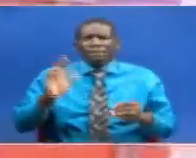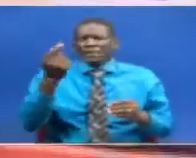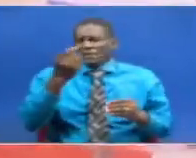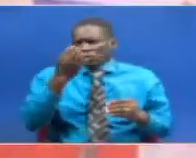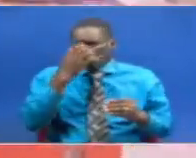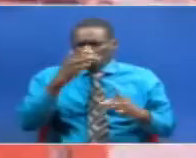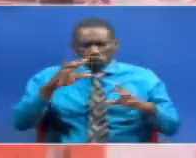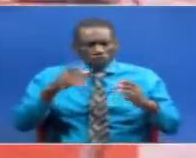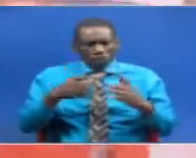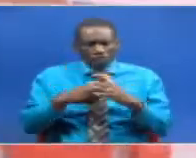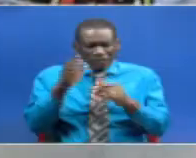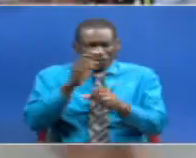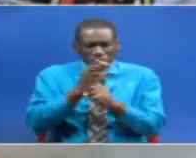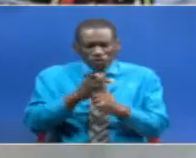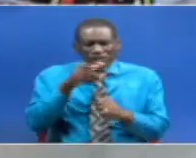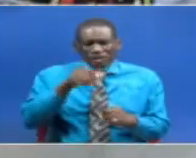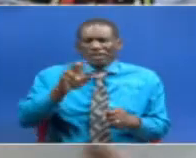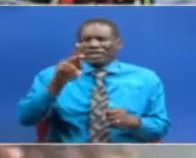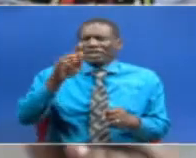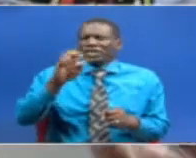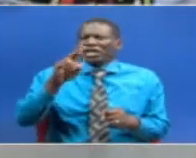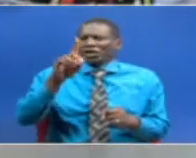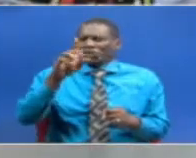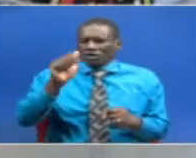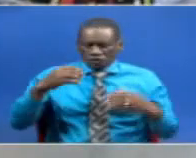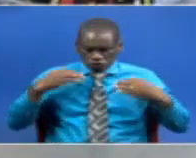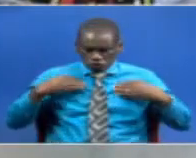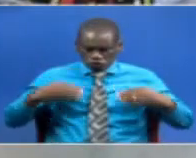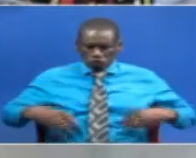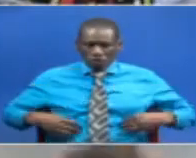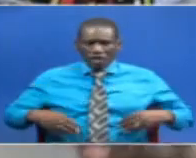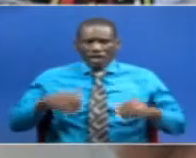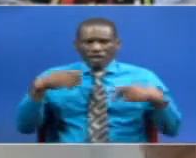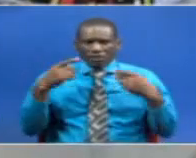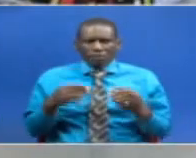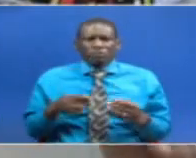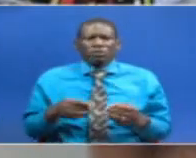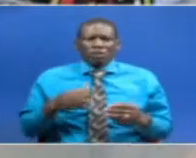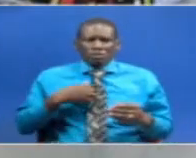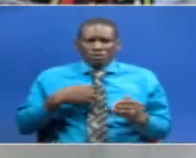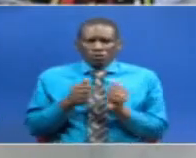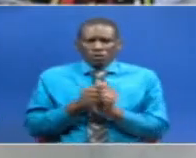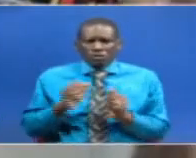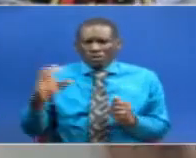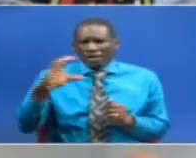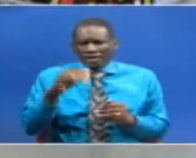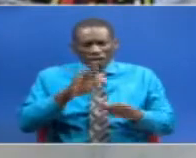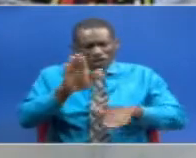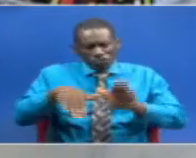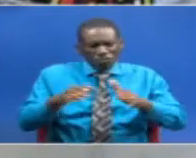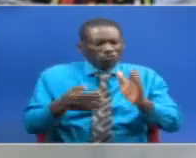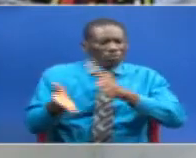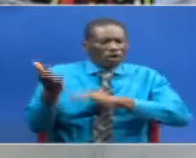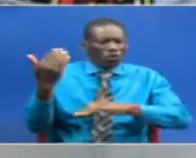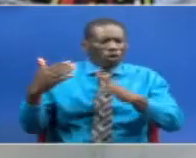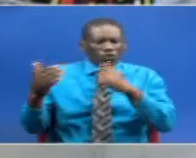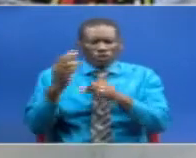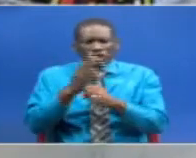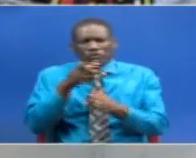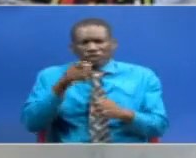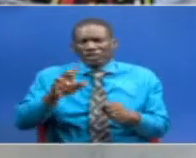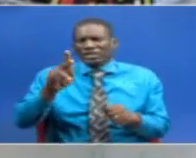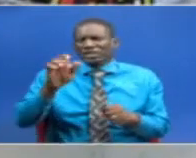wengi wakiumezea mate. Kuna watu ndio walianza kuvaa kitambo, mimi na wateja wangu na washonea toka kitambo wanaivaa hiyo